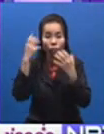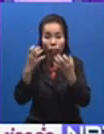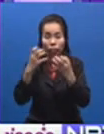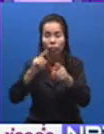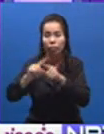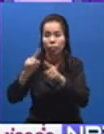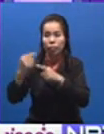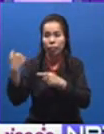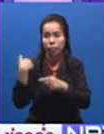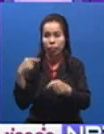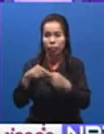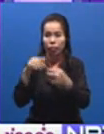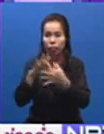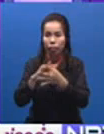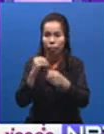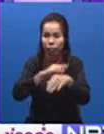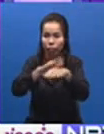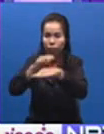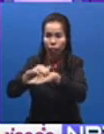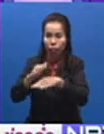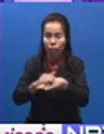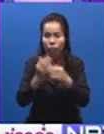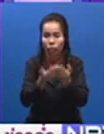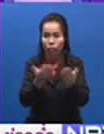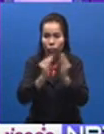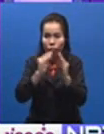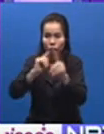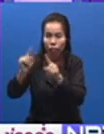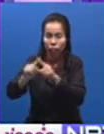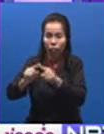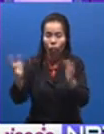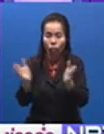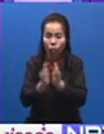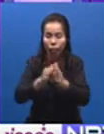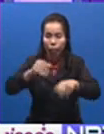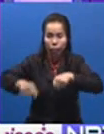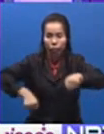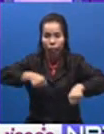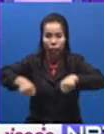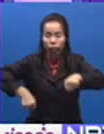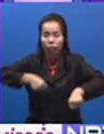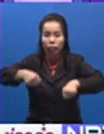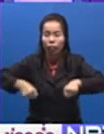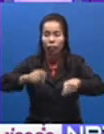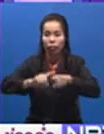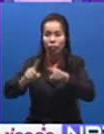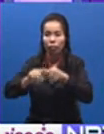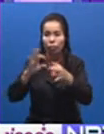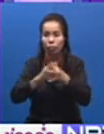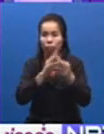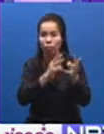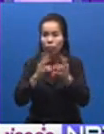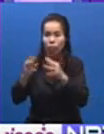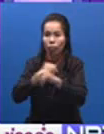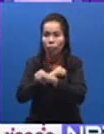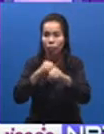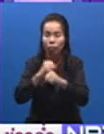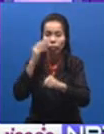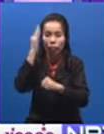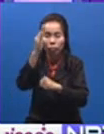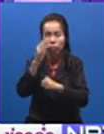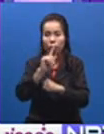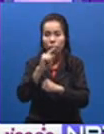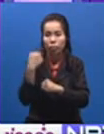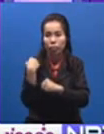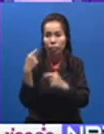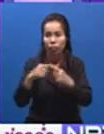กระตอยรักหัวหินเชิญชวนให้ทุกครอบครัวร่วมปั่นจักรยานเพื่อให้เมืองหัวหินเป็นเมืองแห่งการปั่นจักรยานในอนาคตโด